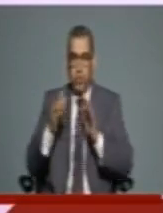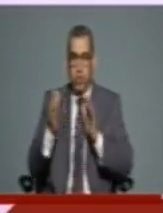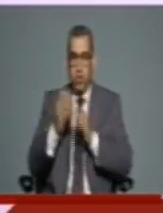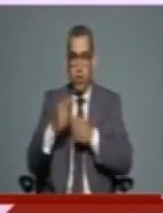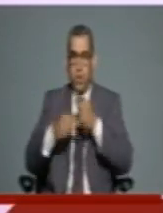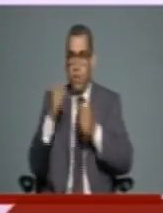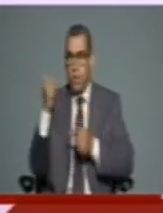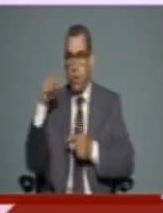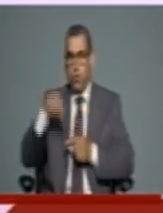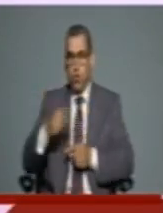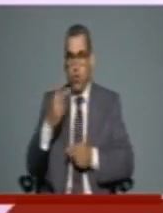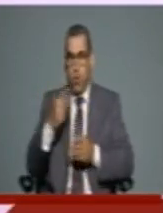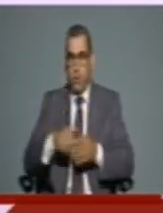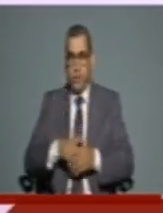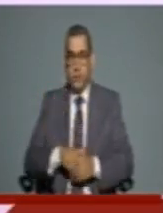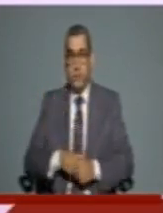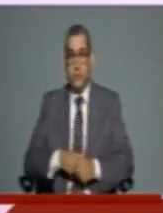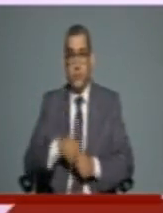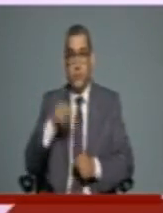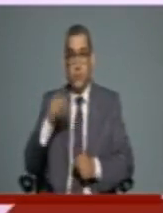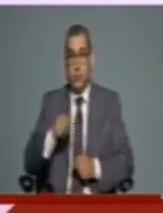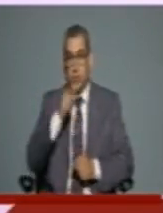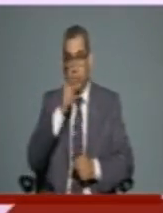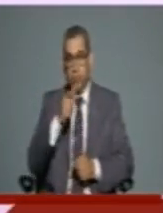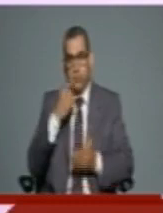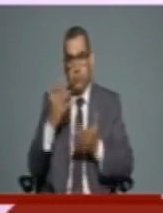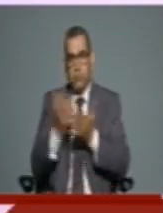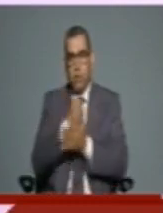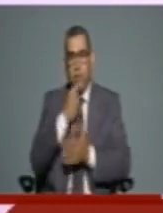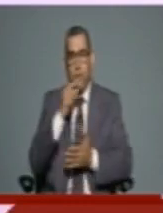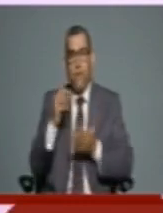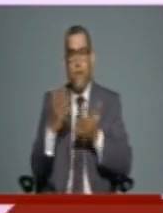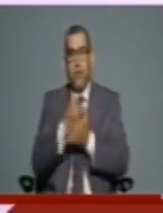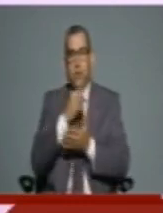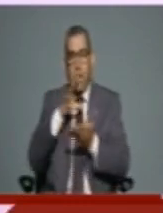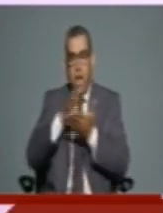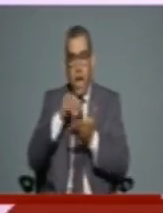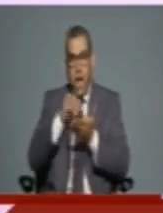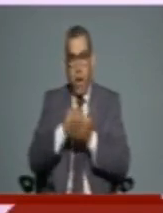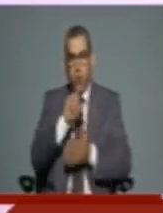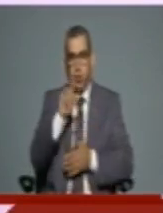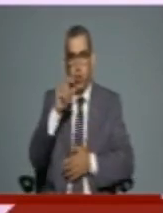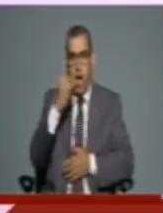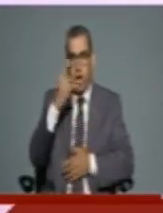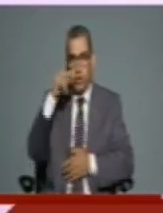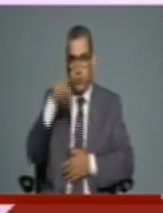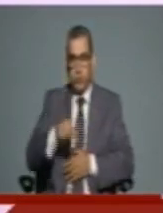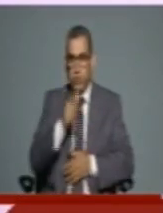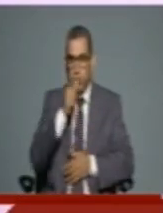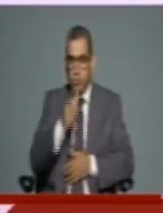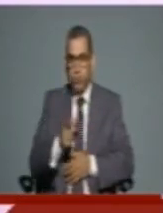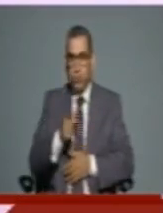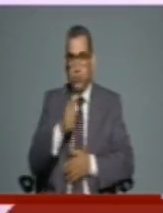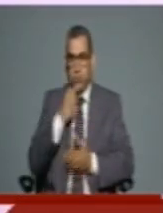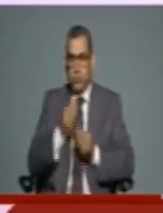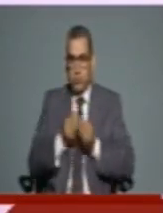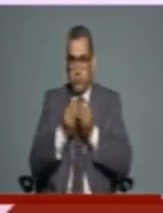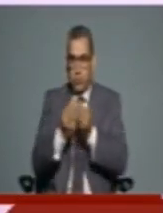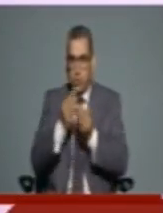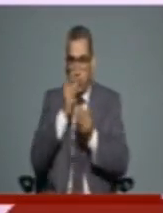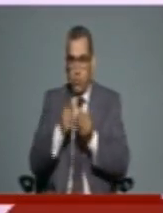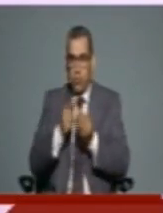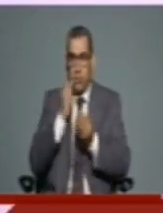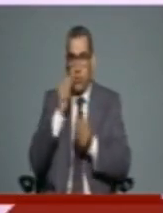واليوم، وأنتهز هذه الفرصة ونحن في أول أكتوبر أن أتقدم لسيادتكم